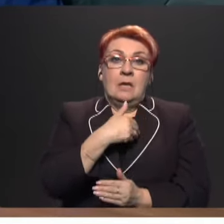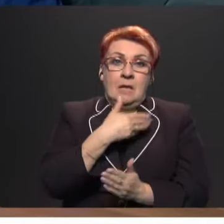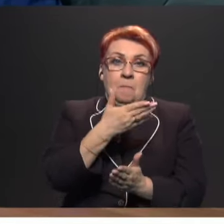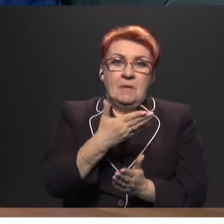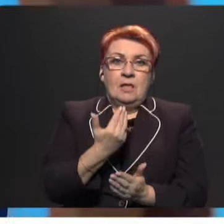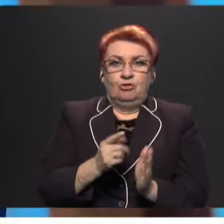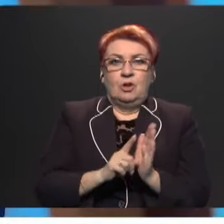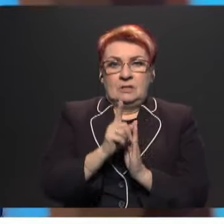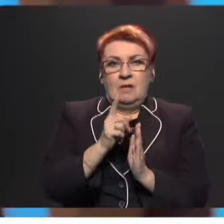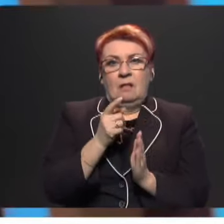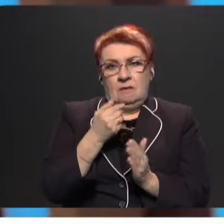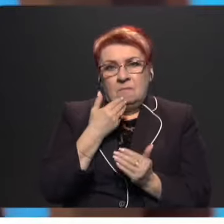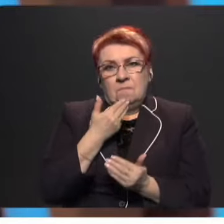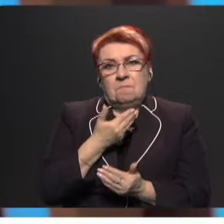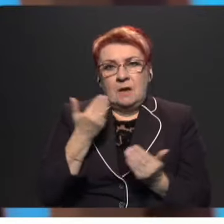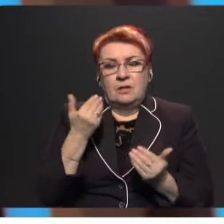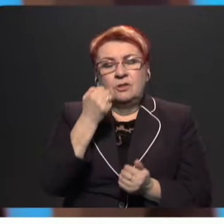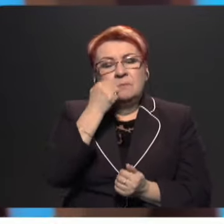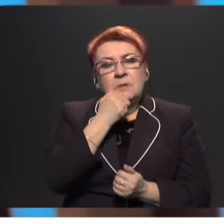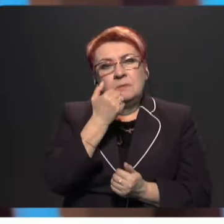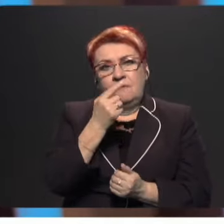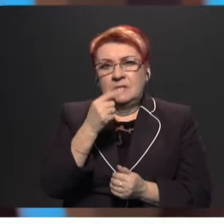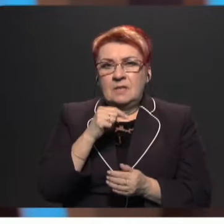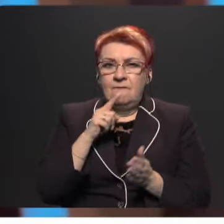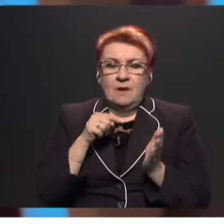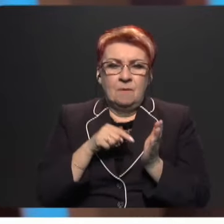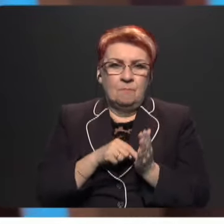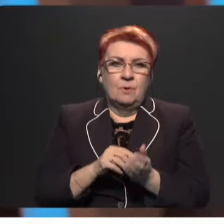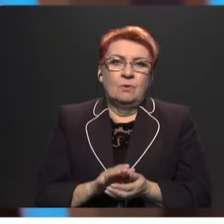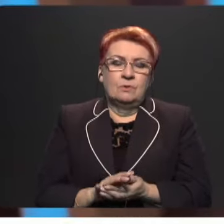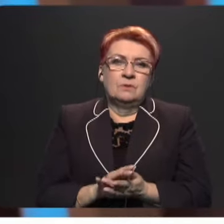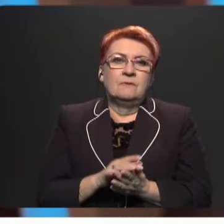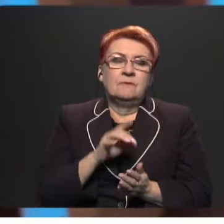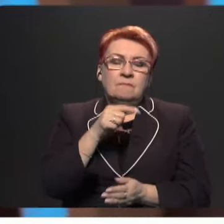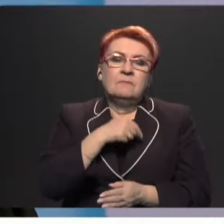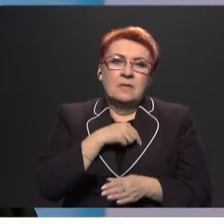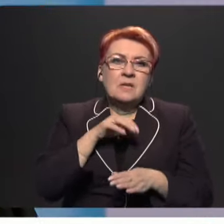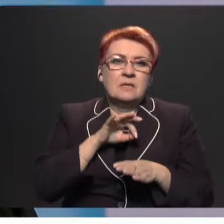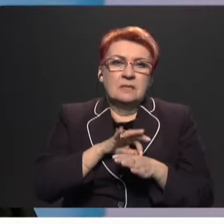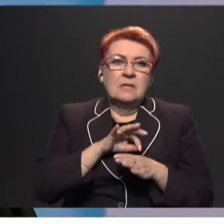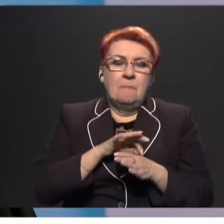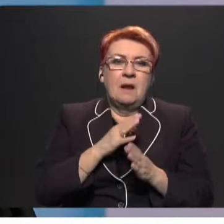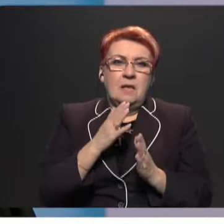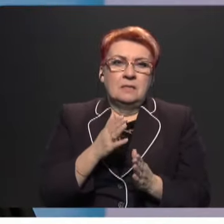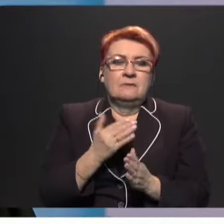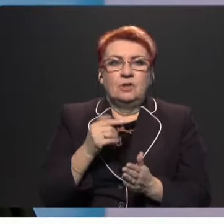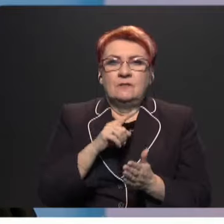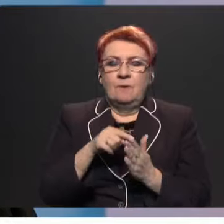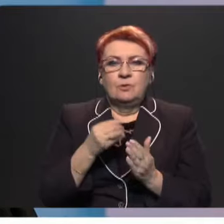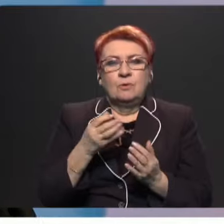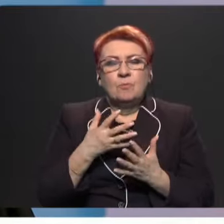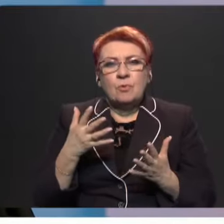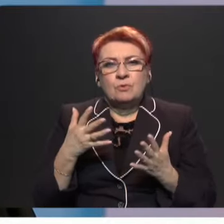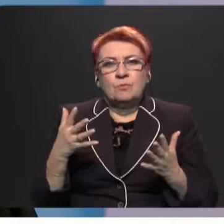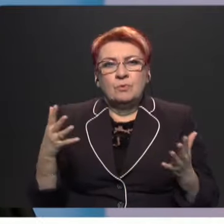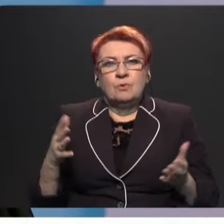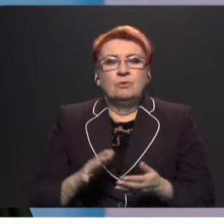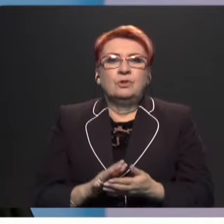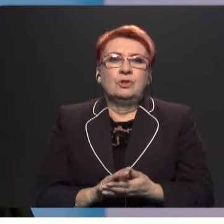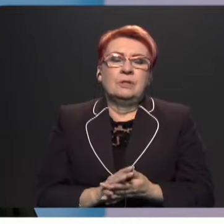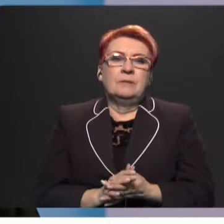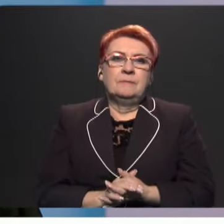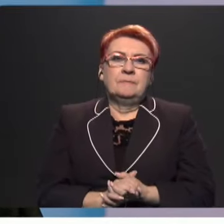Спасибо. Спасибо вам за вопрос. Угу. Мои соболезнования, конечно, сейчас таких вопросов все больше и больше, начиная с постковидной